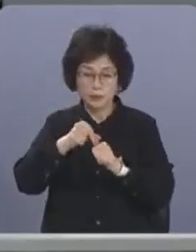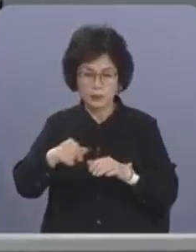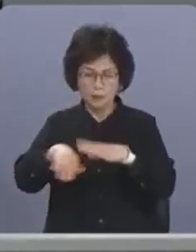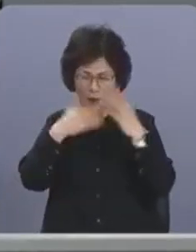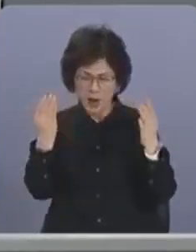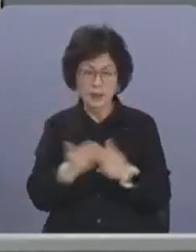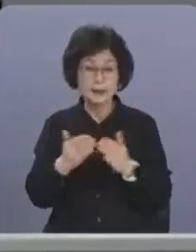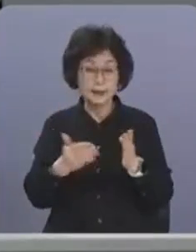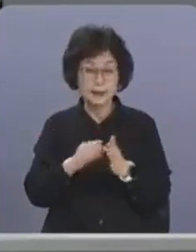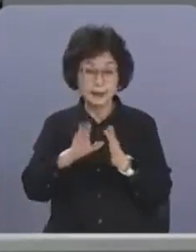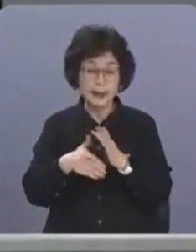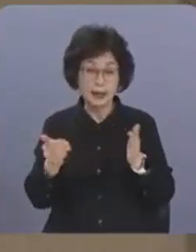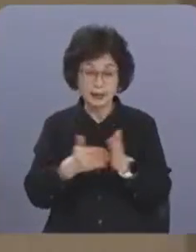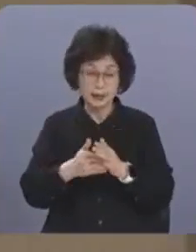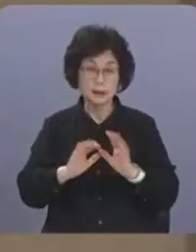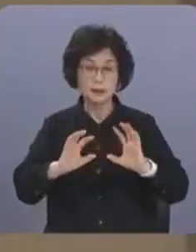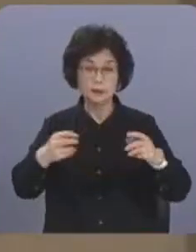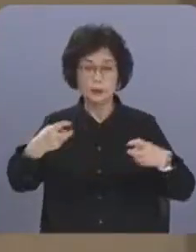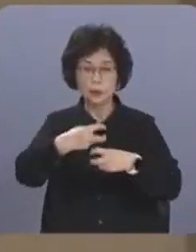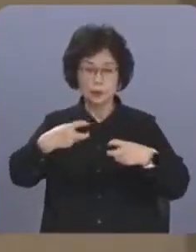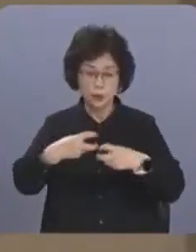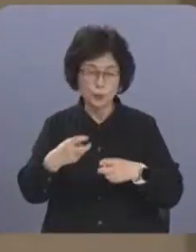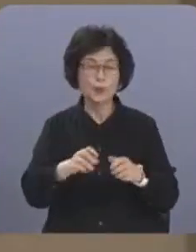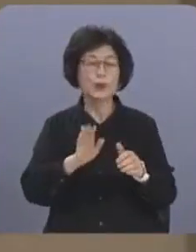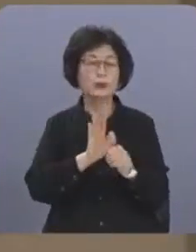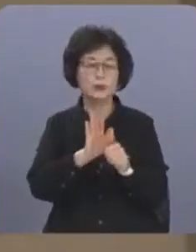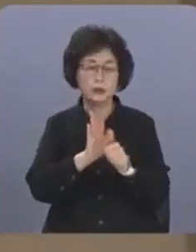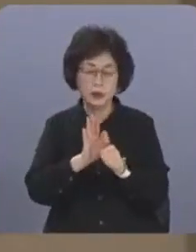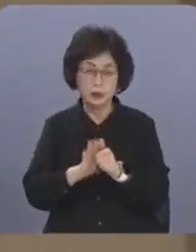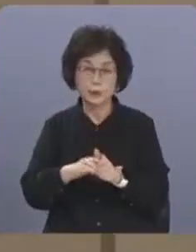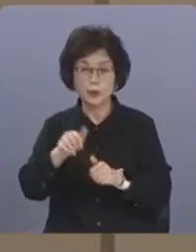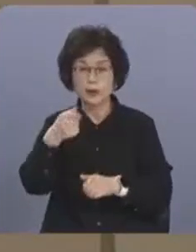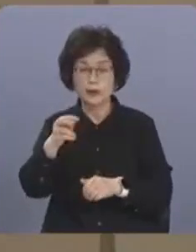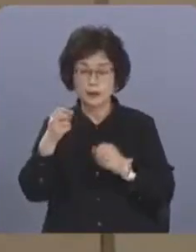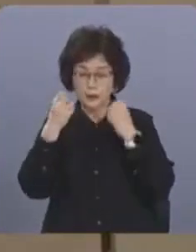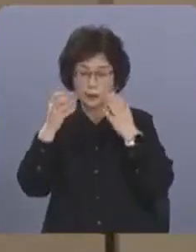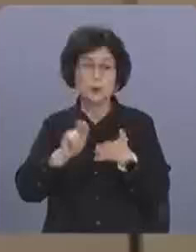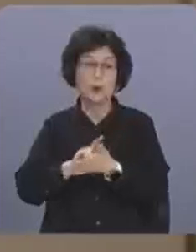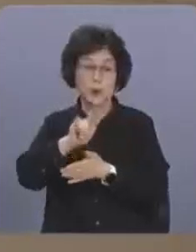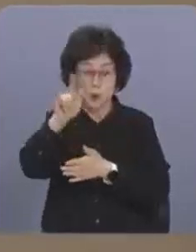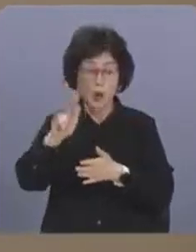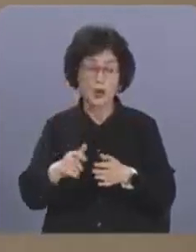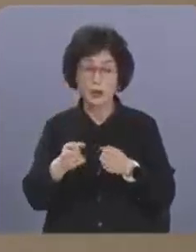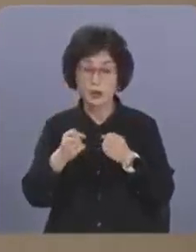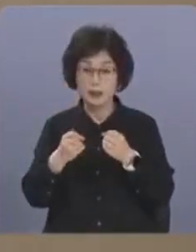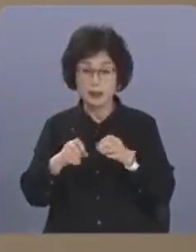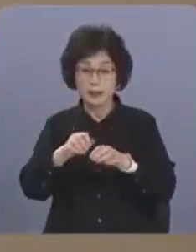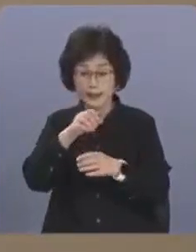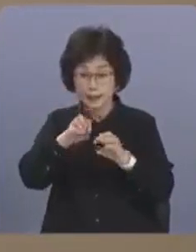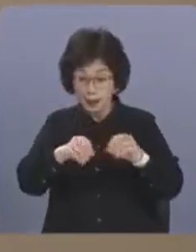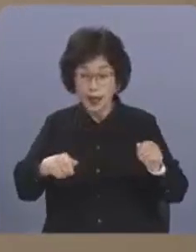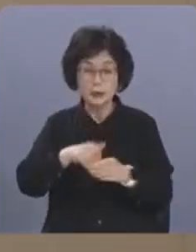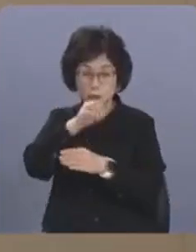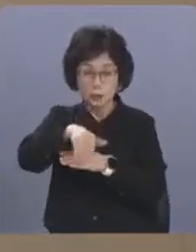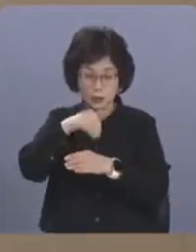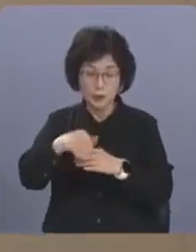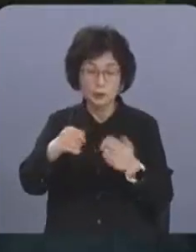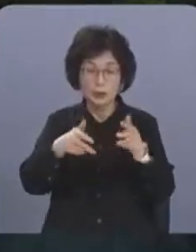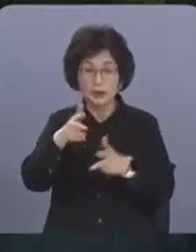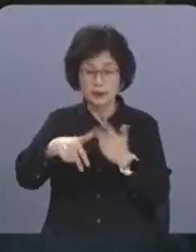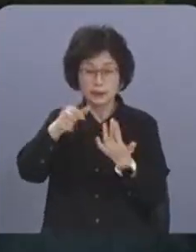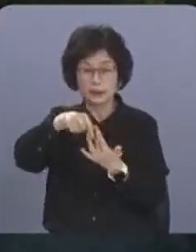갖출 때까지 당분간 국토교통부가 지원하고 가덕도 신공항 건설공단은 신공항 부지 조성공사 사업자